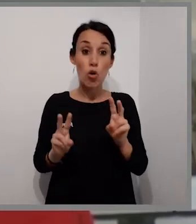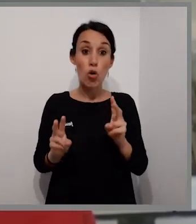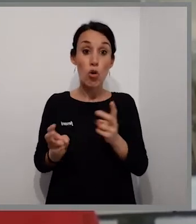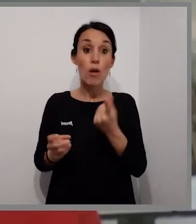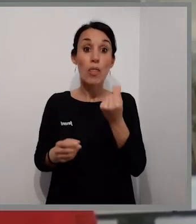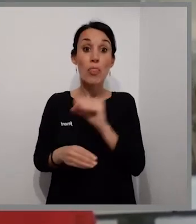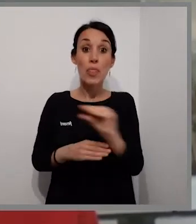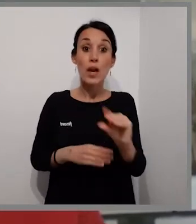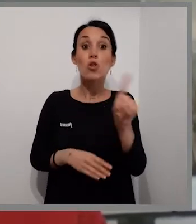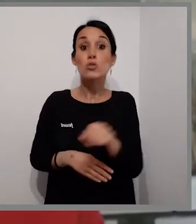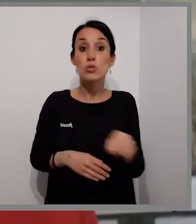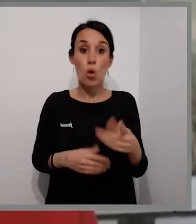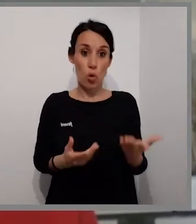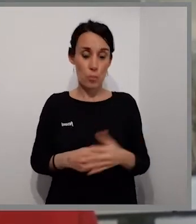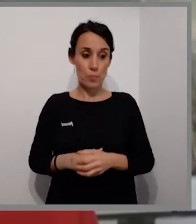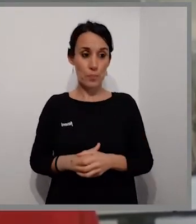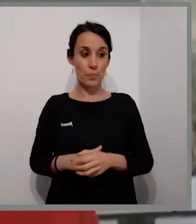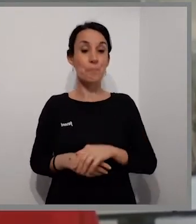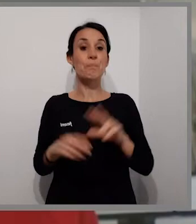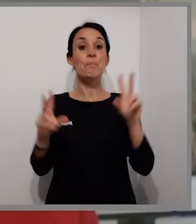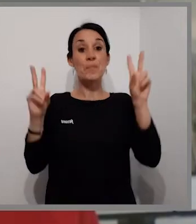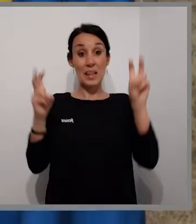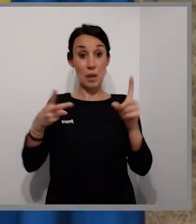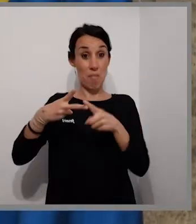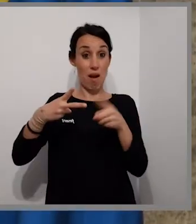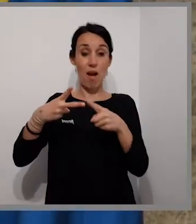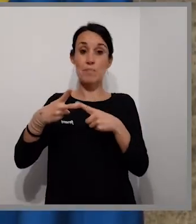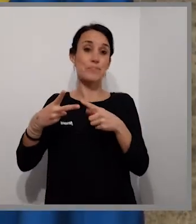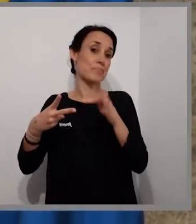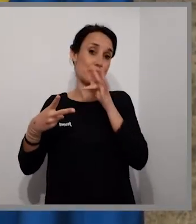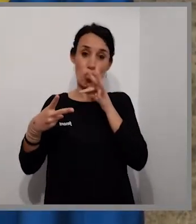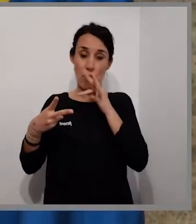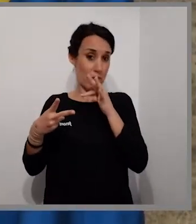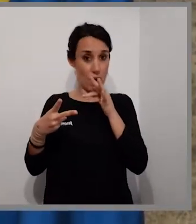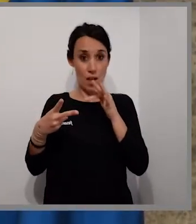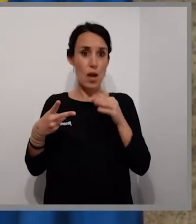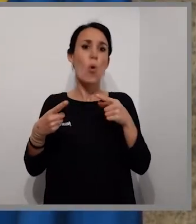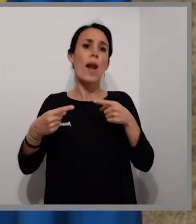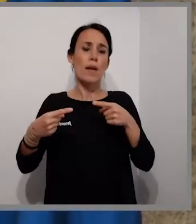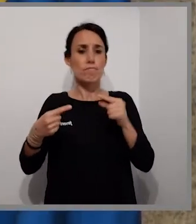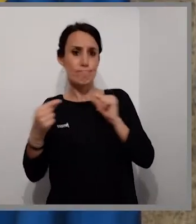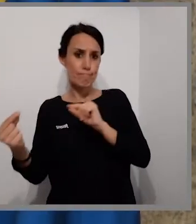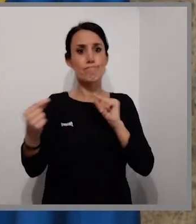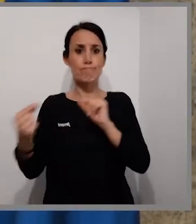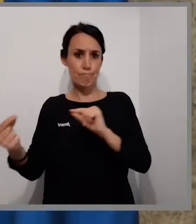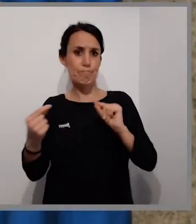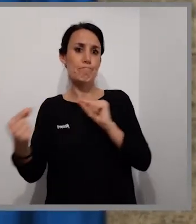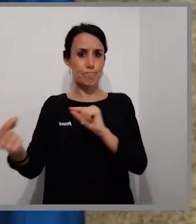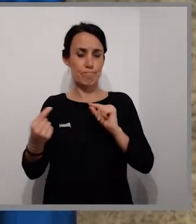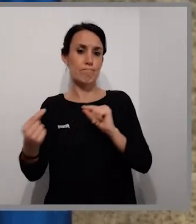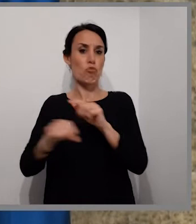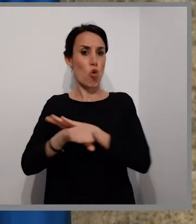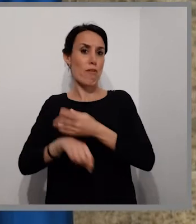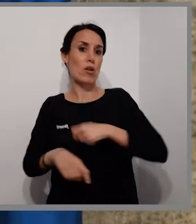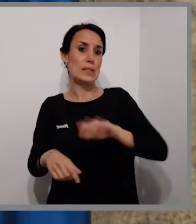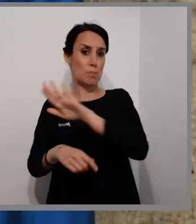algun avanç sobre l'arribada d'aquesta quantitat. Gràcies. Respecte a la segona qüestió, encara no hem avançat. Estem en una discussió bilateral